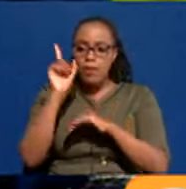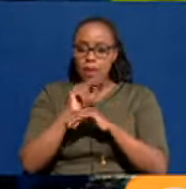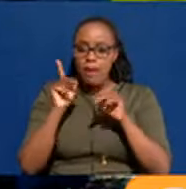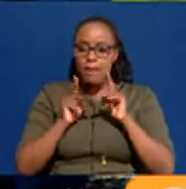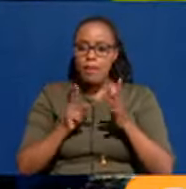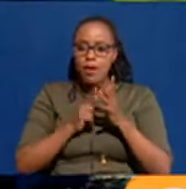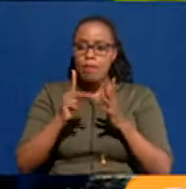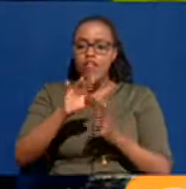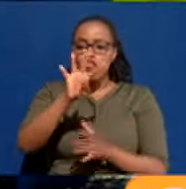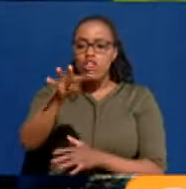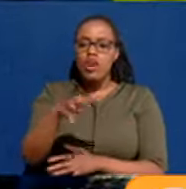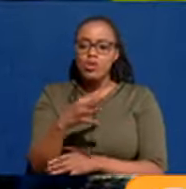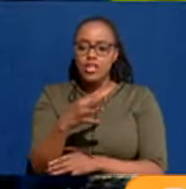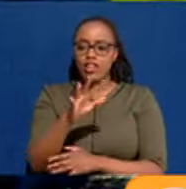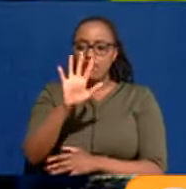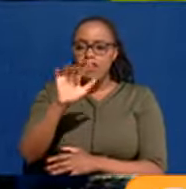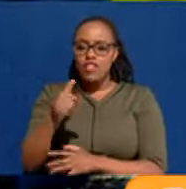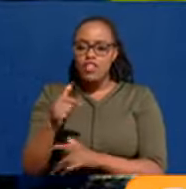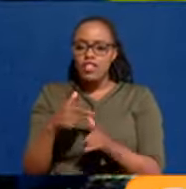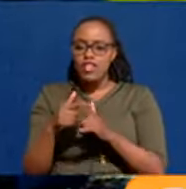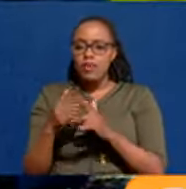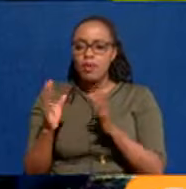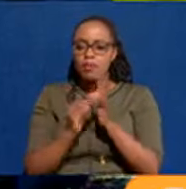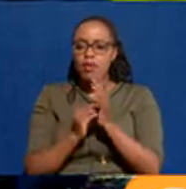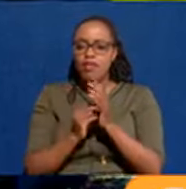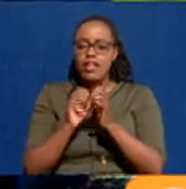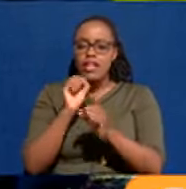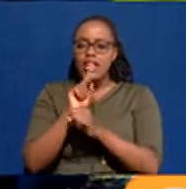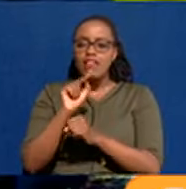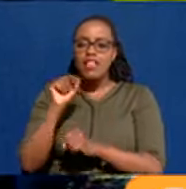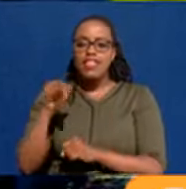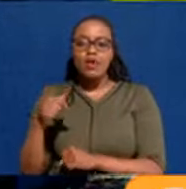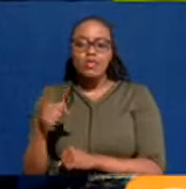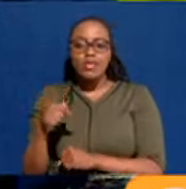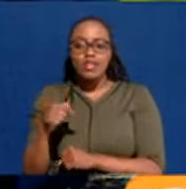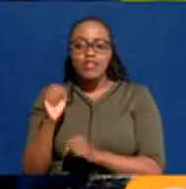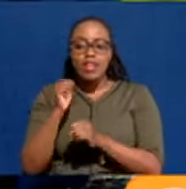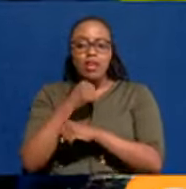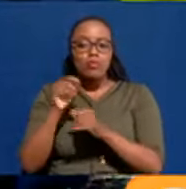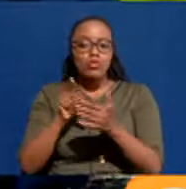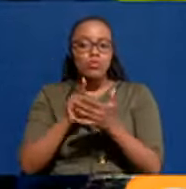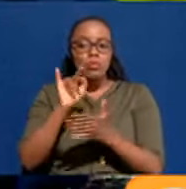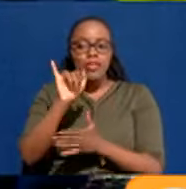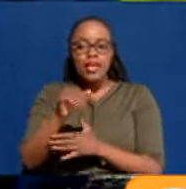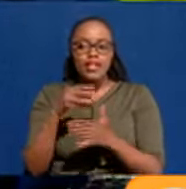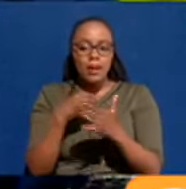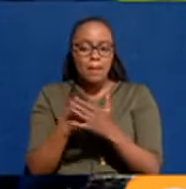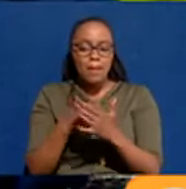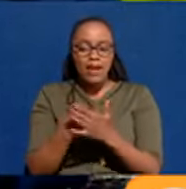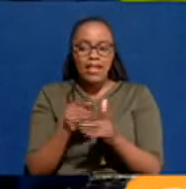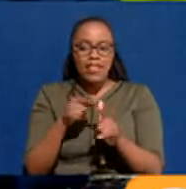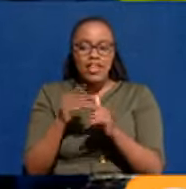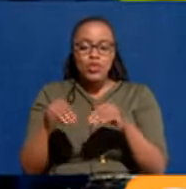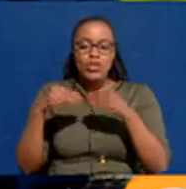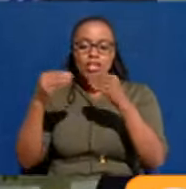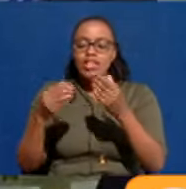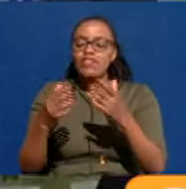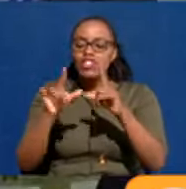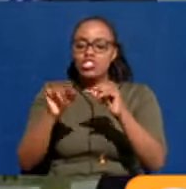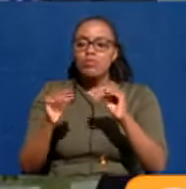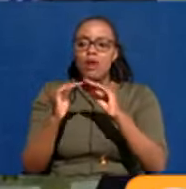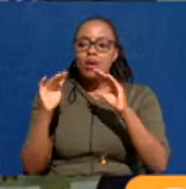watu ulkona lipa elfu ine, tanu, wakaweko kwa nyumba ya elfu kumi na moja. Hawezi kulipa. Huyo mtu ujampati affordable housing.